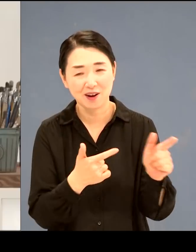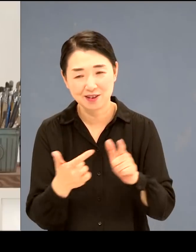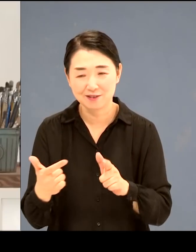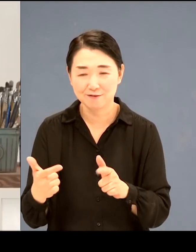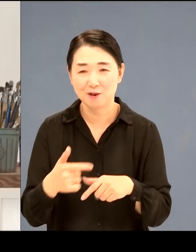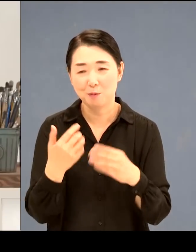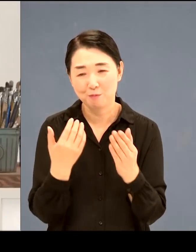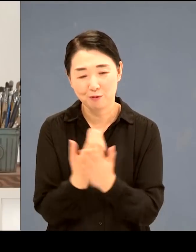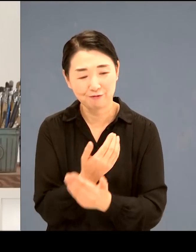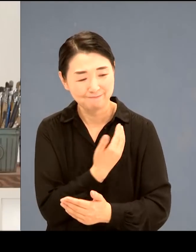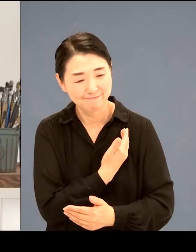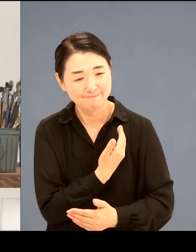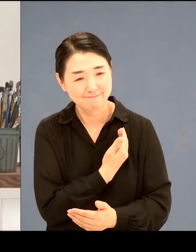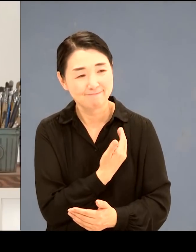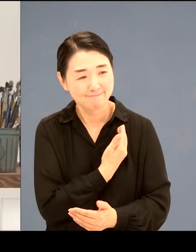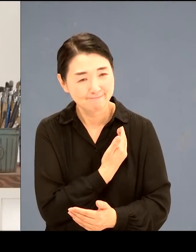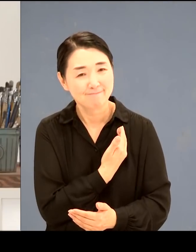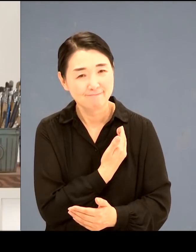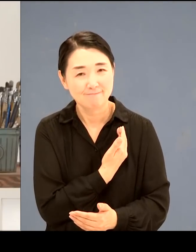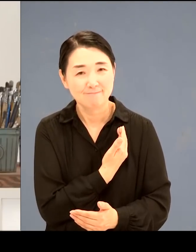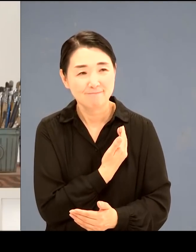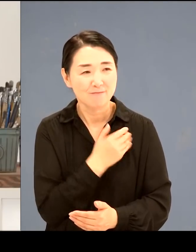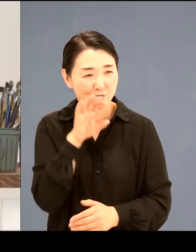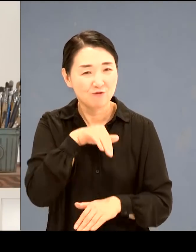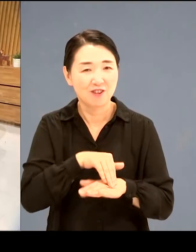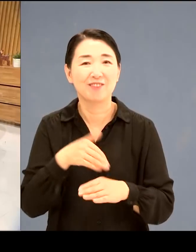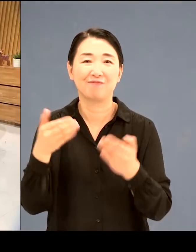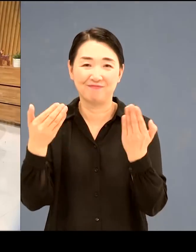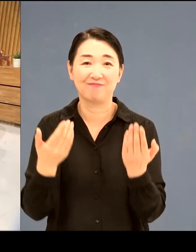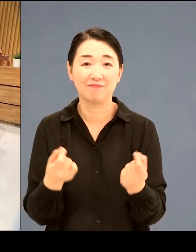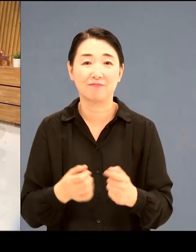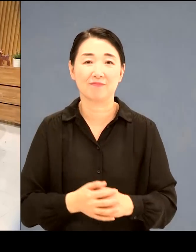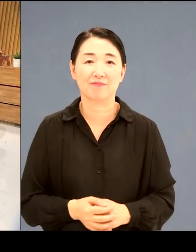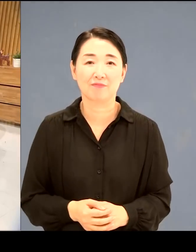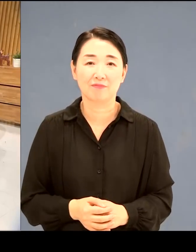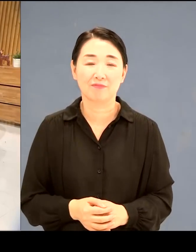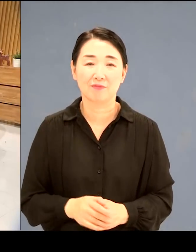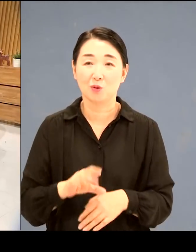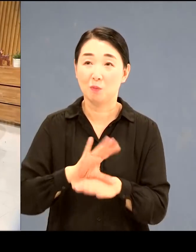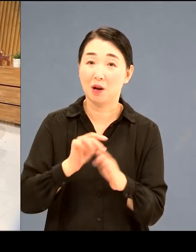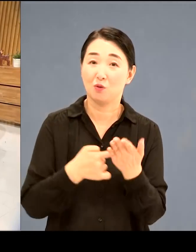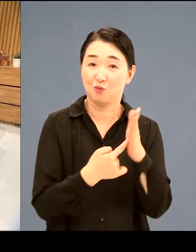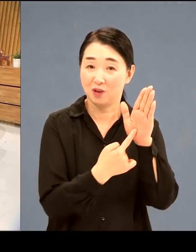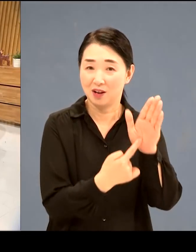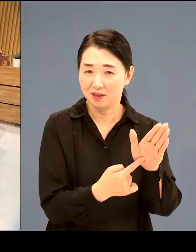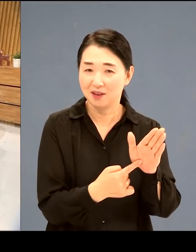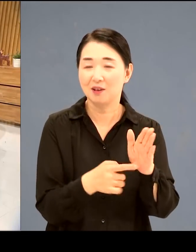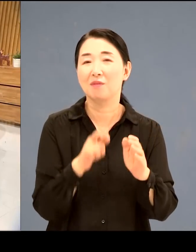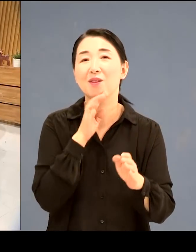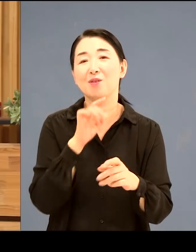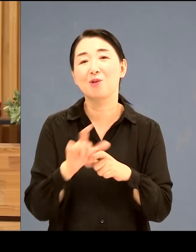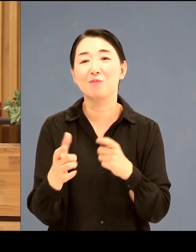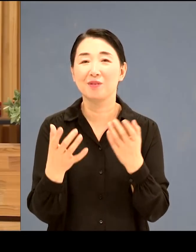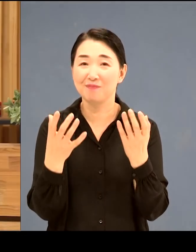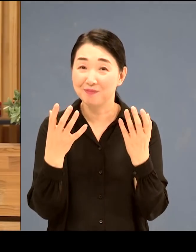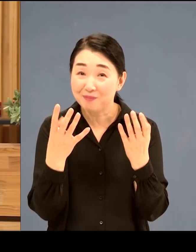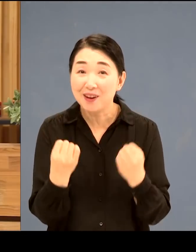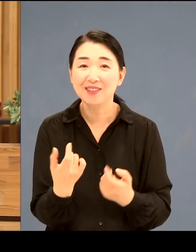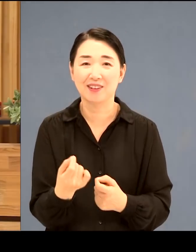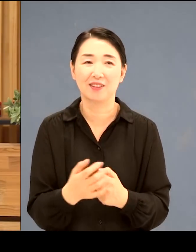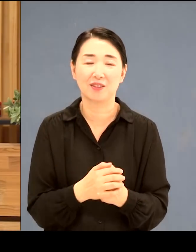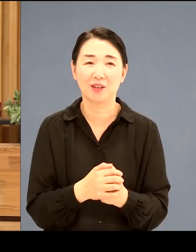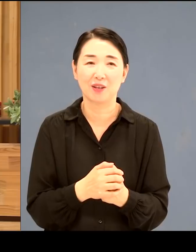깎이는 것 같아요. 네. 오늘 여기 방송 출연하시기까지 굉장히 고민이 많으셨고